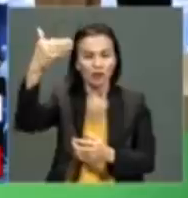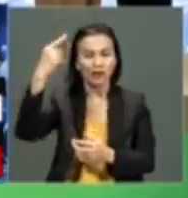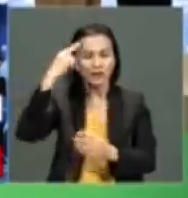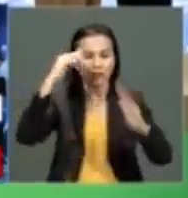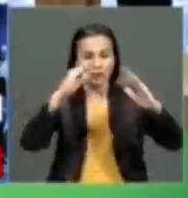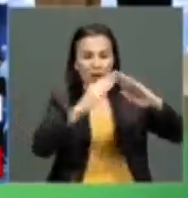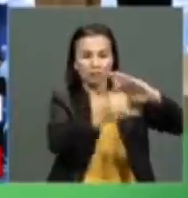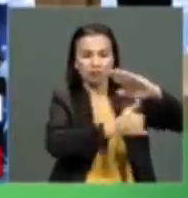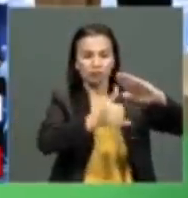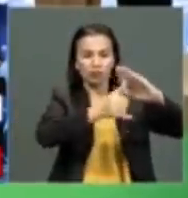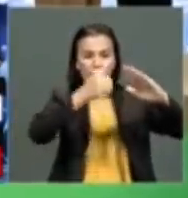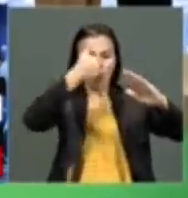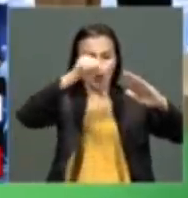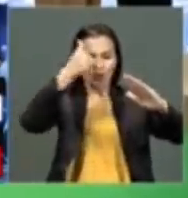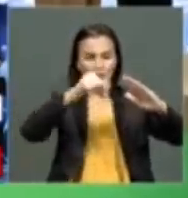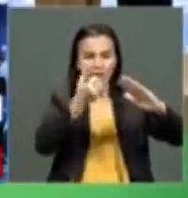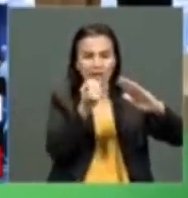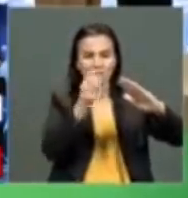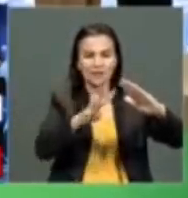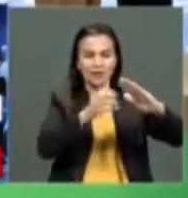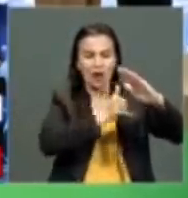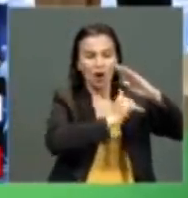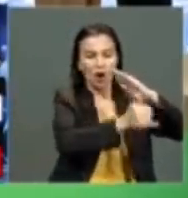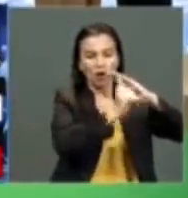ค่ะเพื่อลดข้อต่อต่างๆแล้วก็เพื่อเชื่อมประสานกันให้ดีนะครับก็จะทำให้ภาพของงานการข่าวหรือว่าเรื่องของการเดินทางเข้ามาอย่างเรียบร้อยก็ไม่ได้มีการลักลอบไม่ได้เป็นการหลบหนีไม่ได้เป็นการอะไรทั้งสิ้นนะครับเป็นเพียงเรื่องของการประสานชุดข้อมูลที่ไม่ทันการไม่ทันเวลามีความล่าช้าตรงนี้ซึ่งก็ทางหน่วยงานที่เกี่ยวข้องก็รับไปปรับปรุงแก้ไขนะครับซึ่งตรงนี้ก็ขอให้ประชาชนทุกท่านได้เข้าใจเพราะเขาต้องมีการตรวจครูปิดไฟหรี่ก่อนมาระหว่างมาทั้งหลายเนี่ยครบถ้วนนะครับก็นั่งเครื่องมานี่อะพลาดต่างๆไม่ได้นะครับวันนี้ชัดเจนครับแนะนำก็จะมีการทบทวนหรือไม่ให้กับตัวทั้งหมดเป็นเวลา14วันโดยไม่ให้ออกไปภายนอกครับก็นี้เป็นกรณีศึกษาที่เกิดขึ้นได้จาก